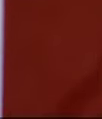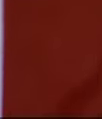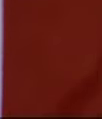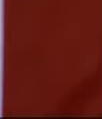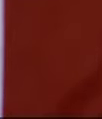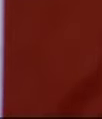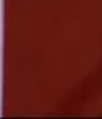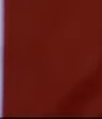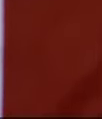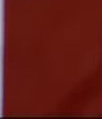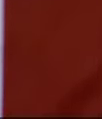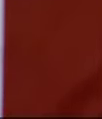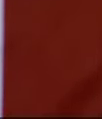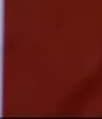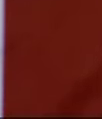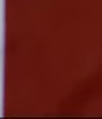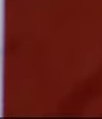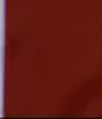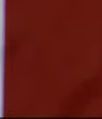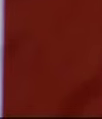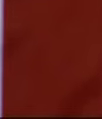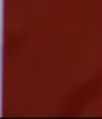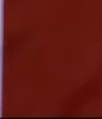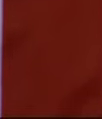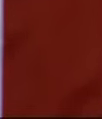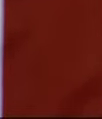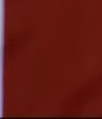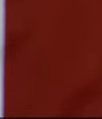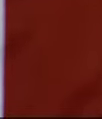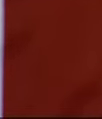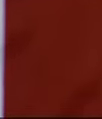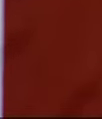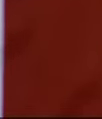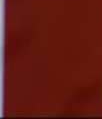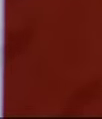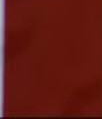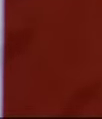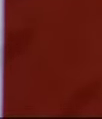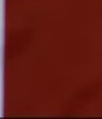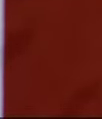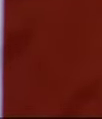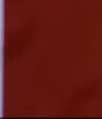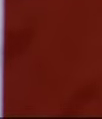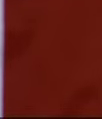Our core values are being tested in this election.